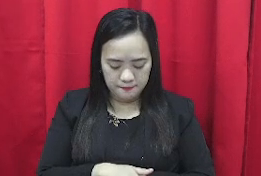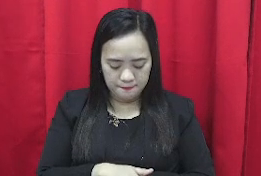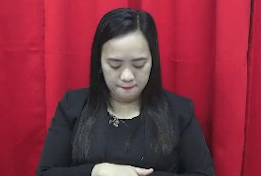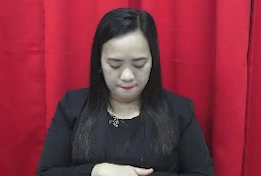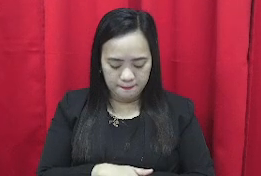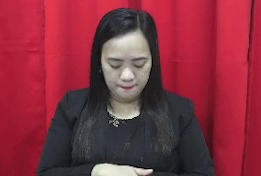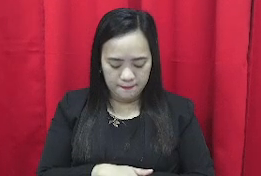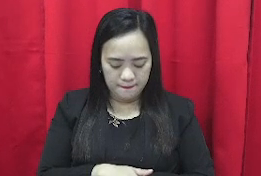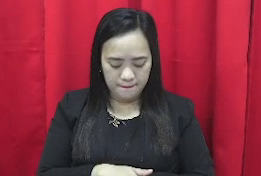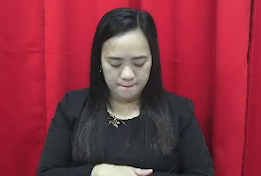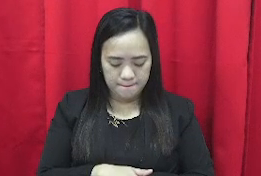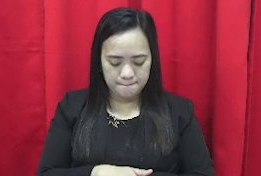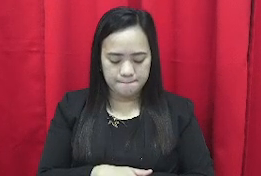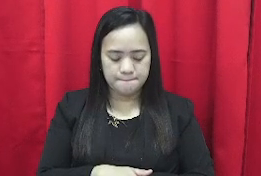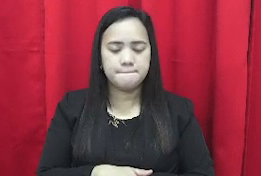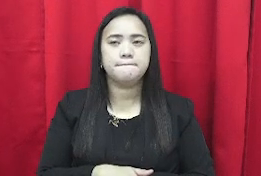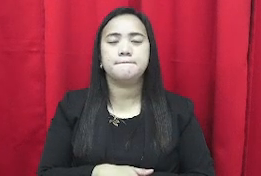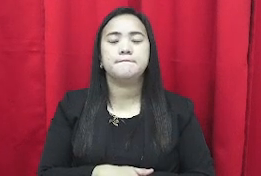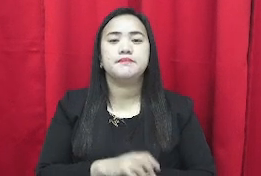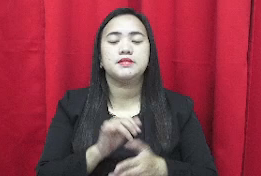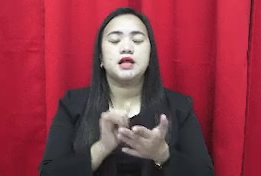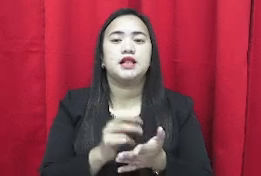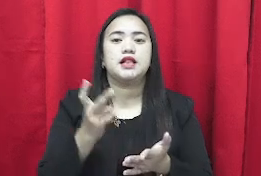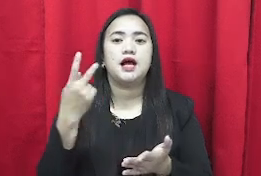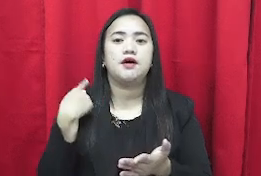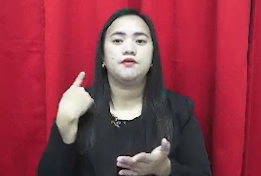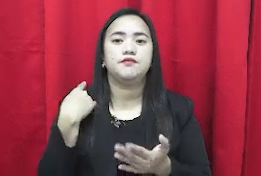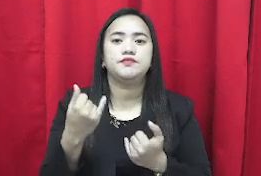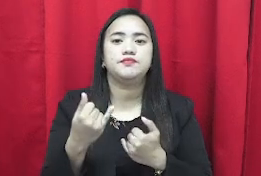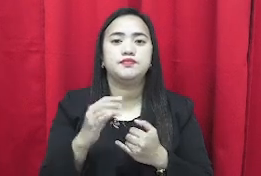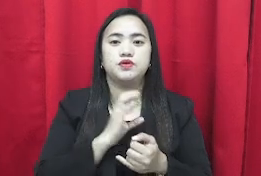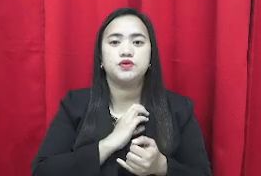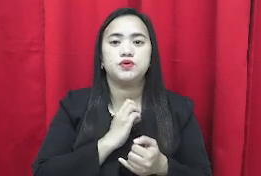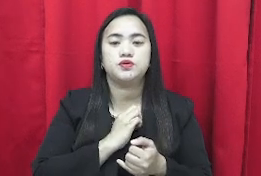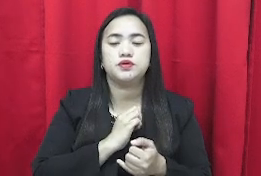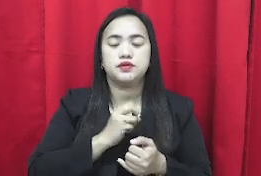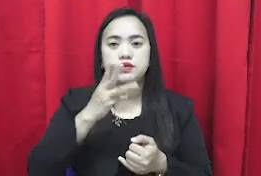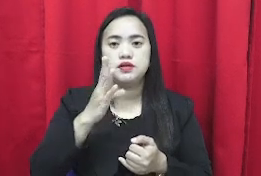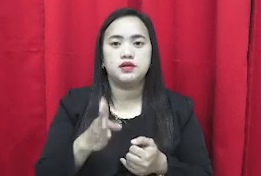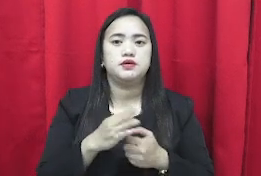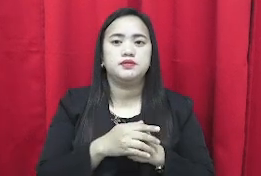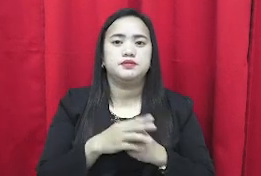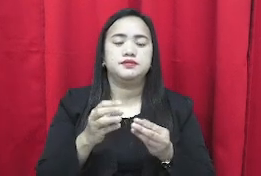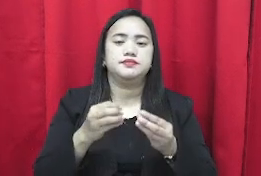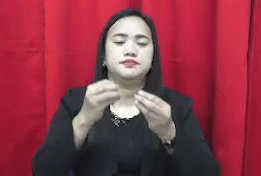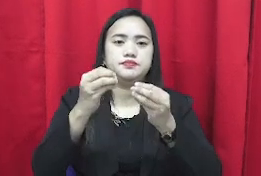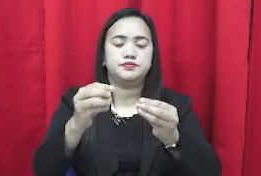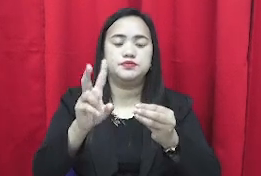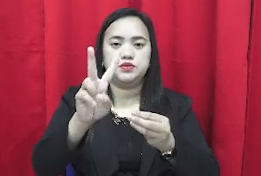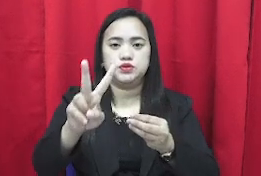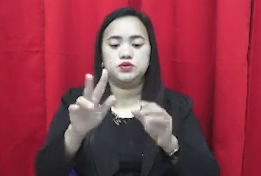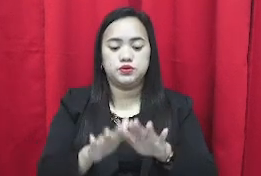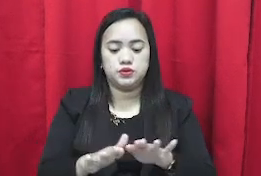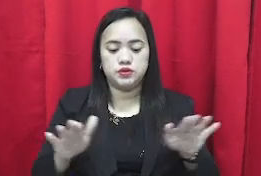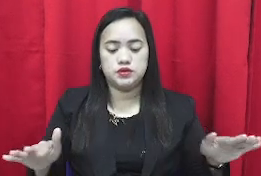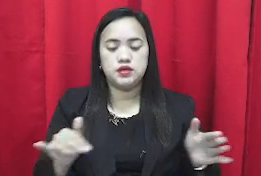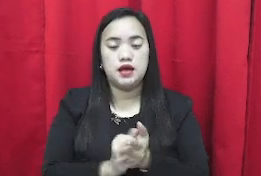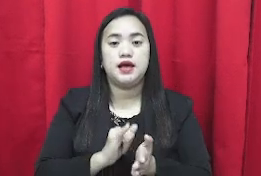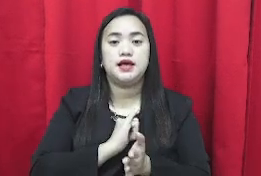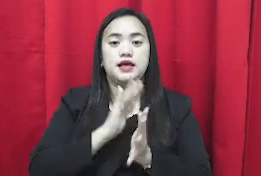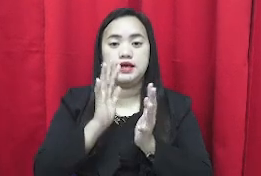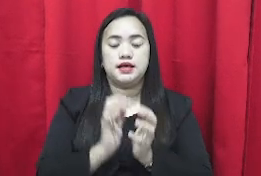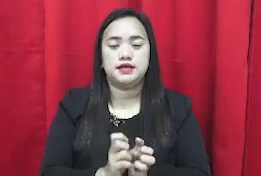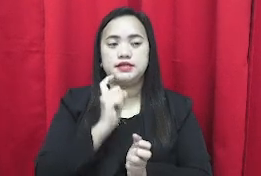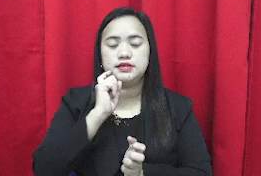tahanan ano ah na may roo na pinagkatiwalaan ng Diyos ng dalawang anak ay masasabi ko